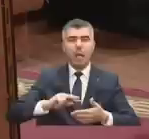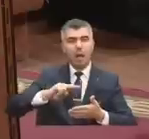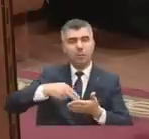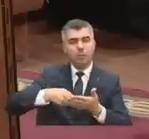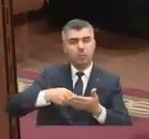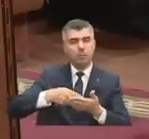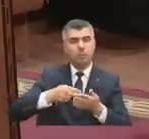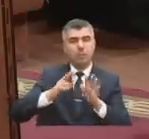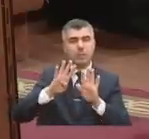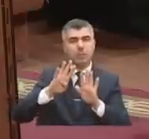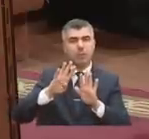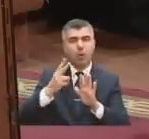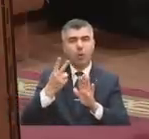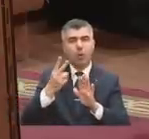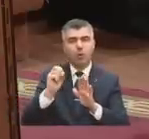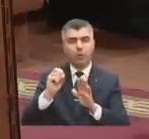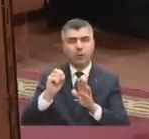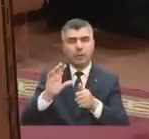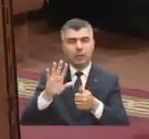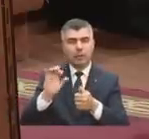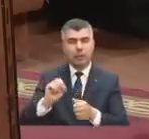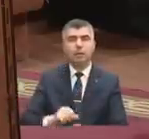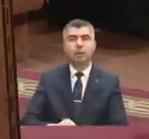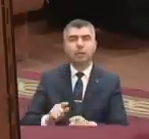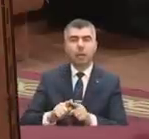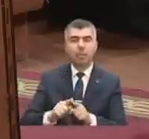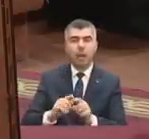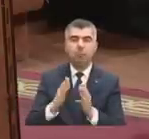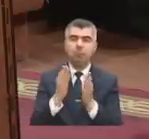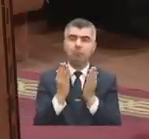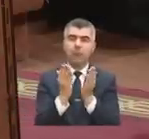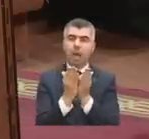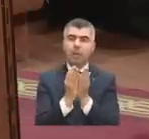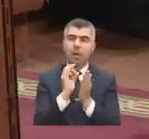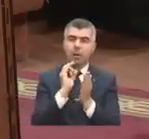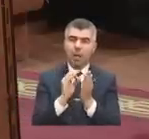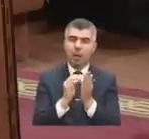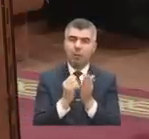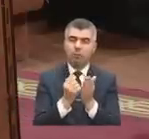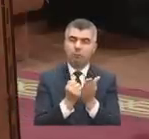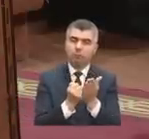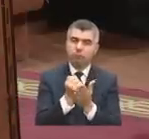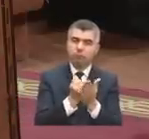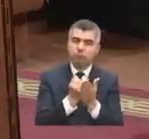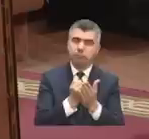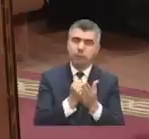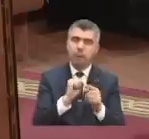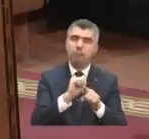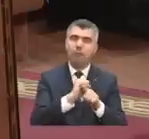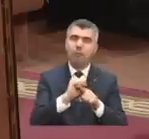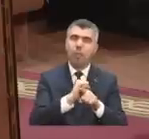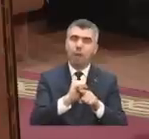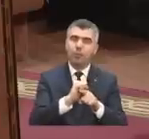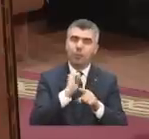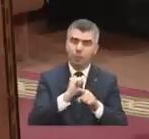860 متعلق باحدى وتنظيم مع التكوين التقنين والتقنين المتخصصين